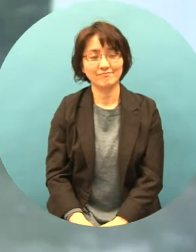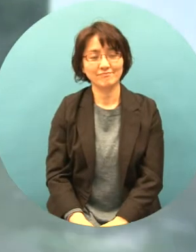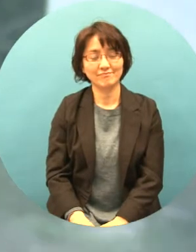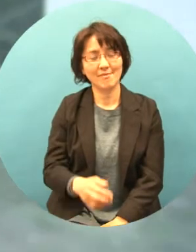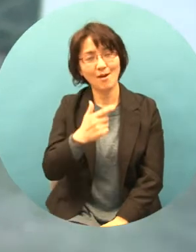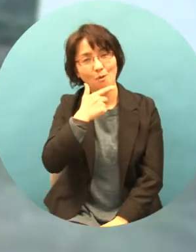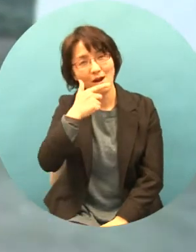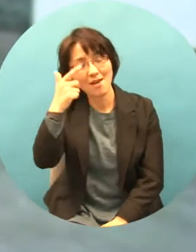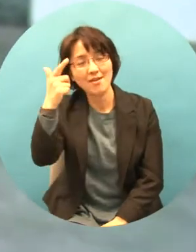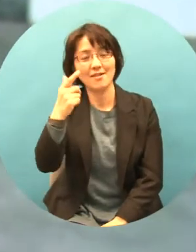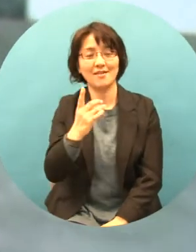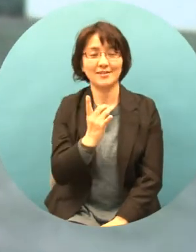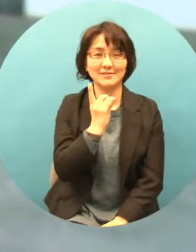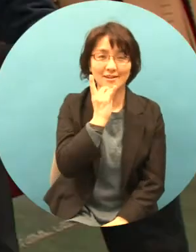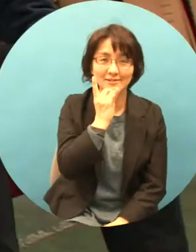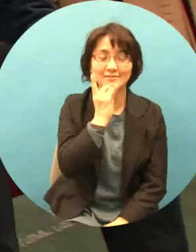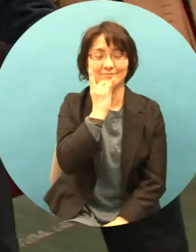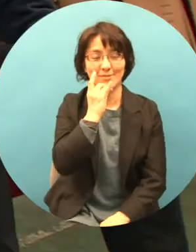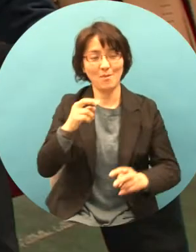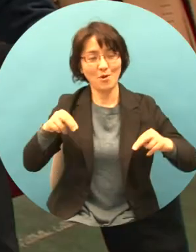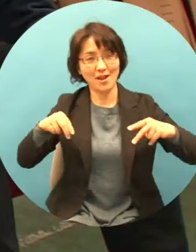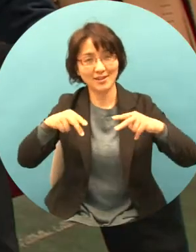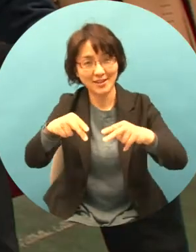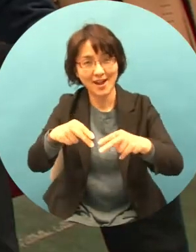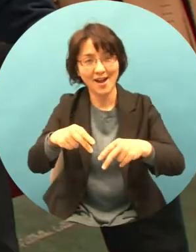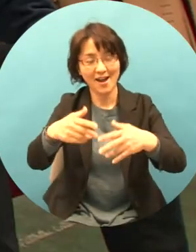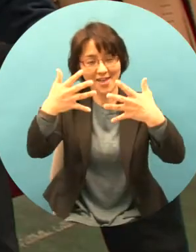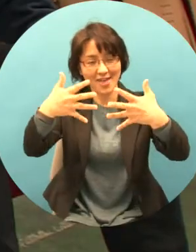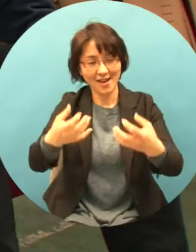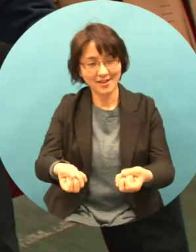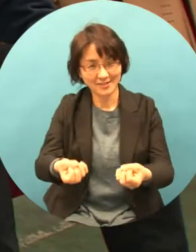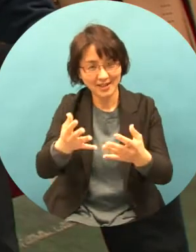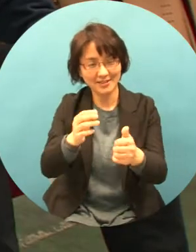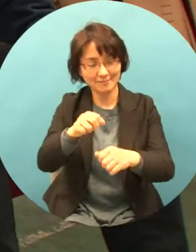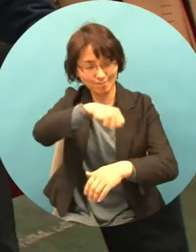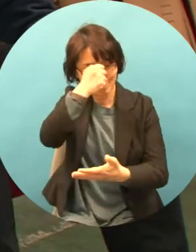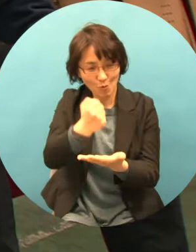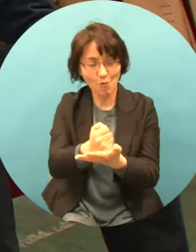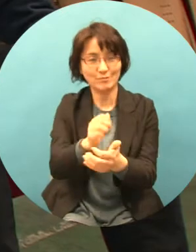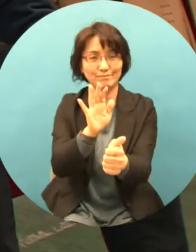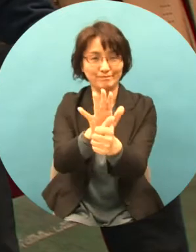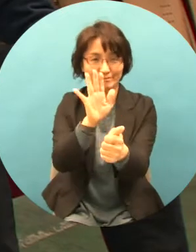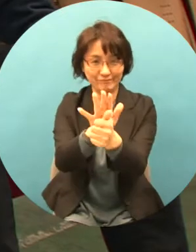ざまな思いを胸にボランティアとして高崎映画祭を支えています。